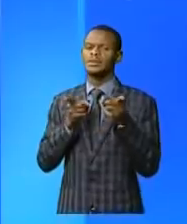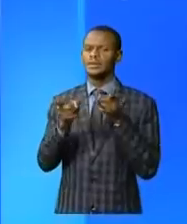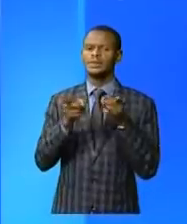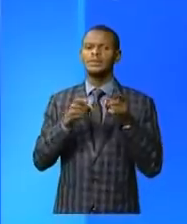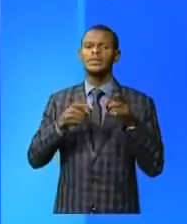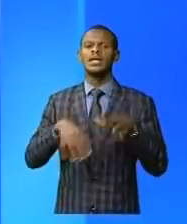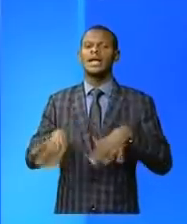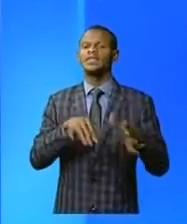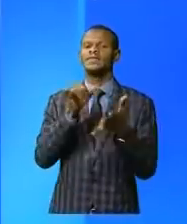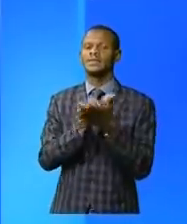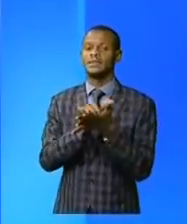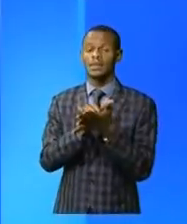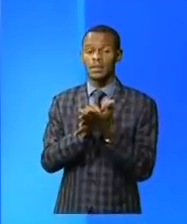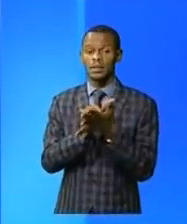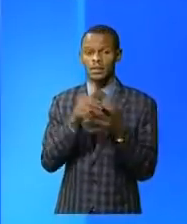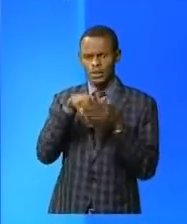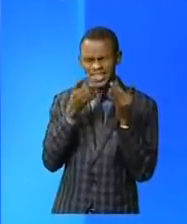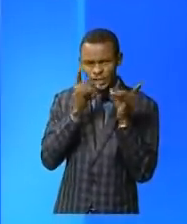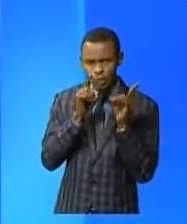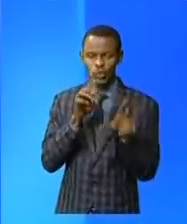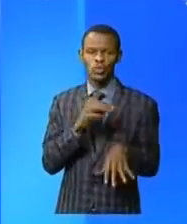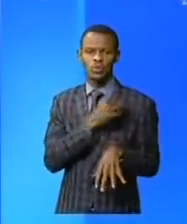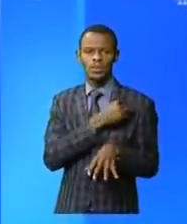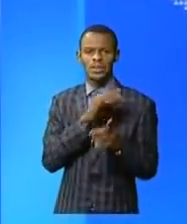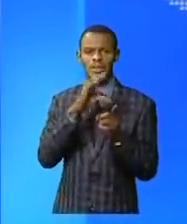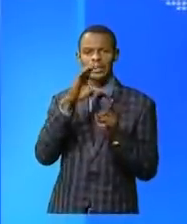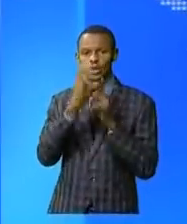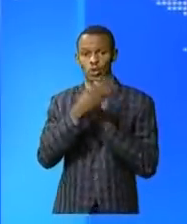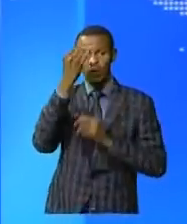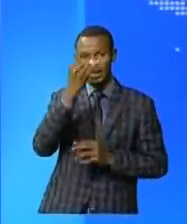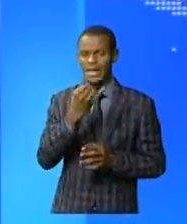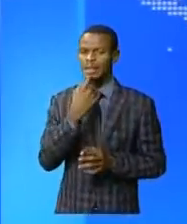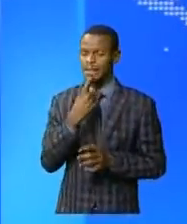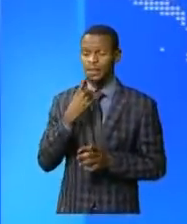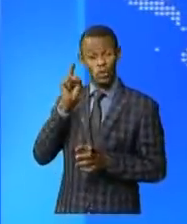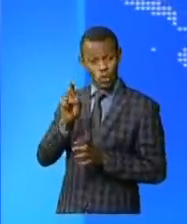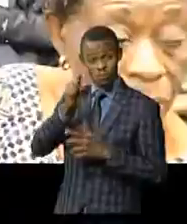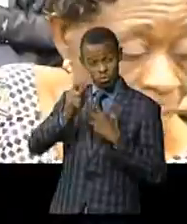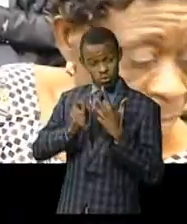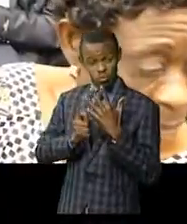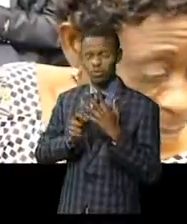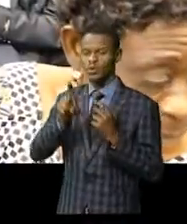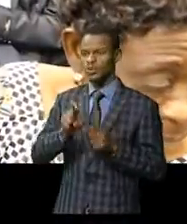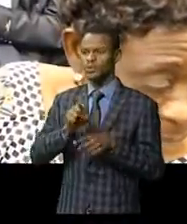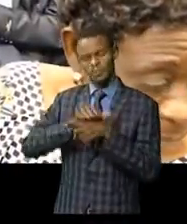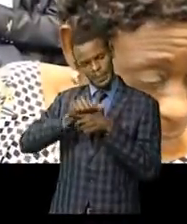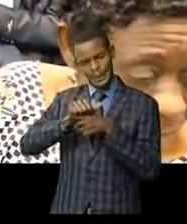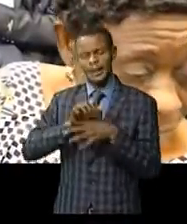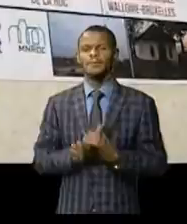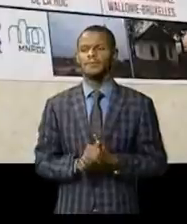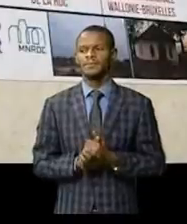sur la mise en application de toutes les recommandations prises au cours de cet atelier. Rodé Panda. Les assises